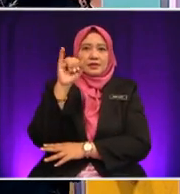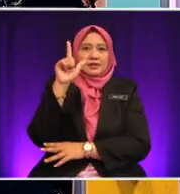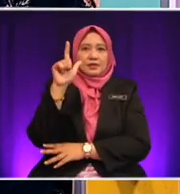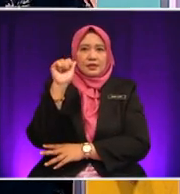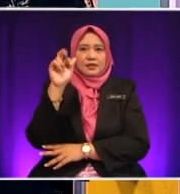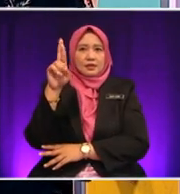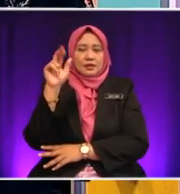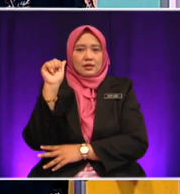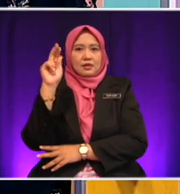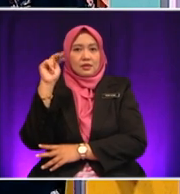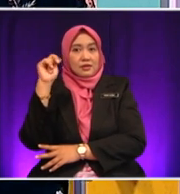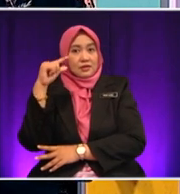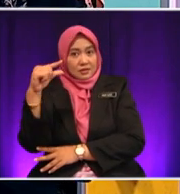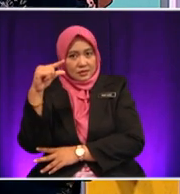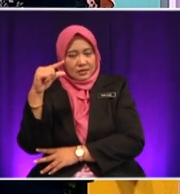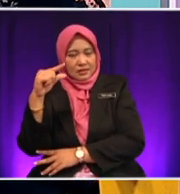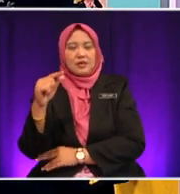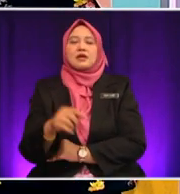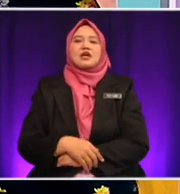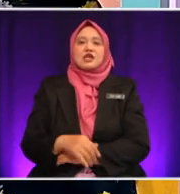itu bukanlah masuk dalam